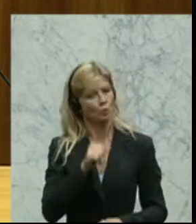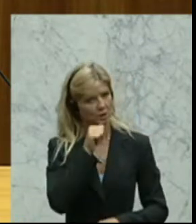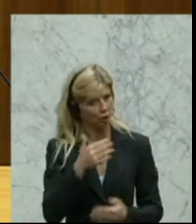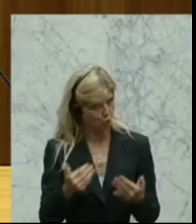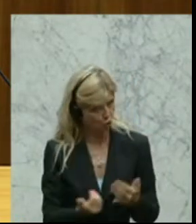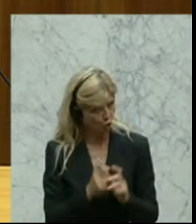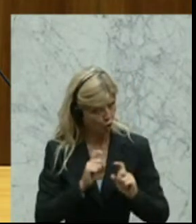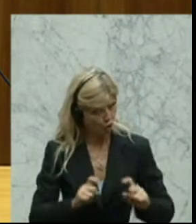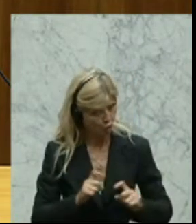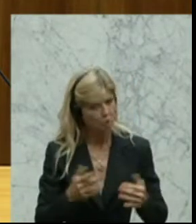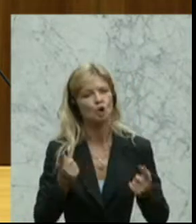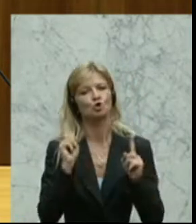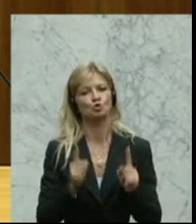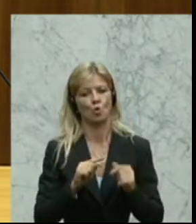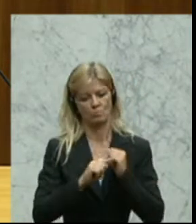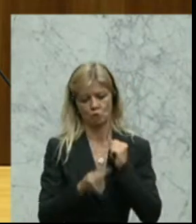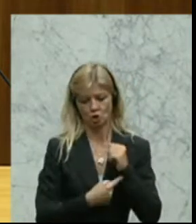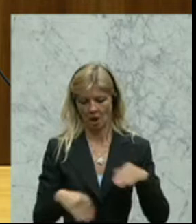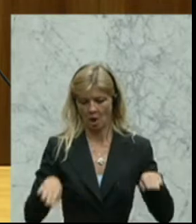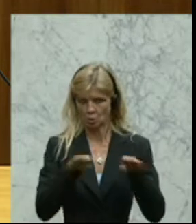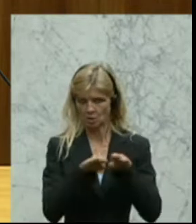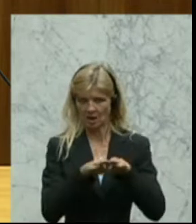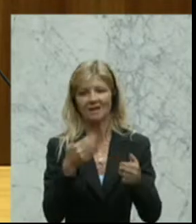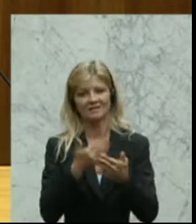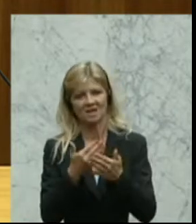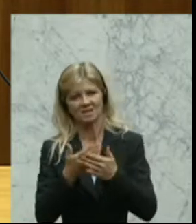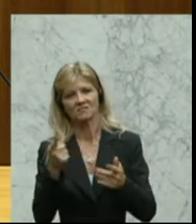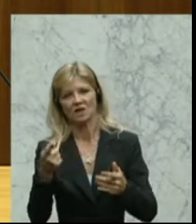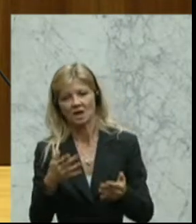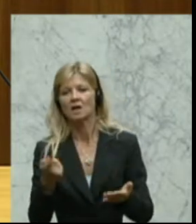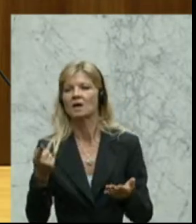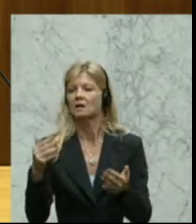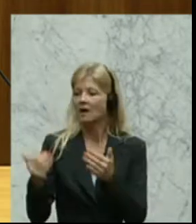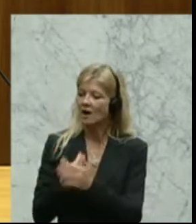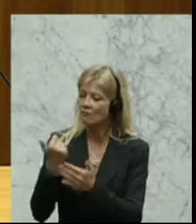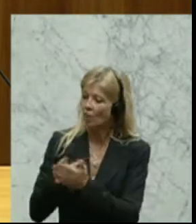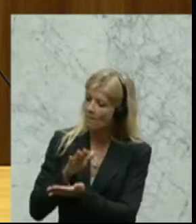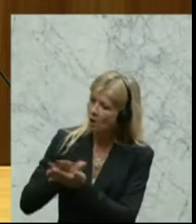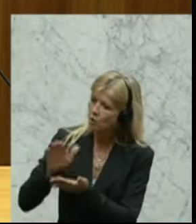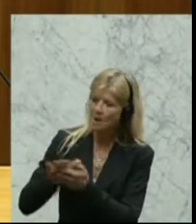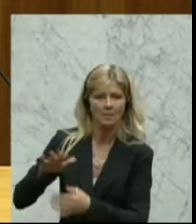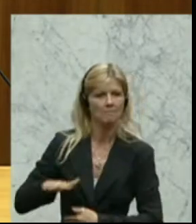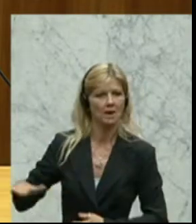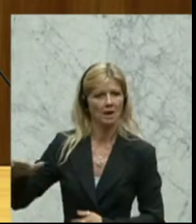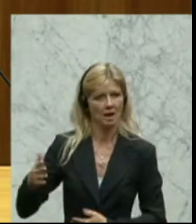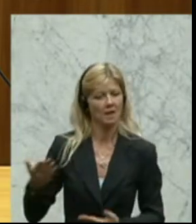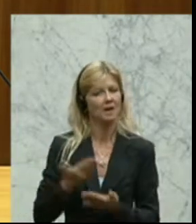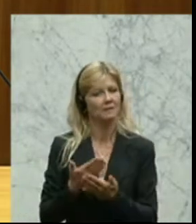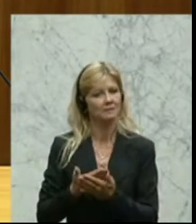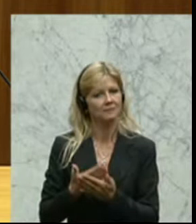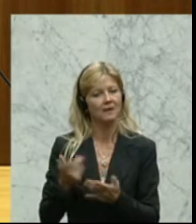im Ausgabenbereich, um einen Spielraum für eine Steuerreform zu schaffen und die Abgabenquote nachhaltig zu